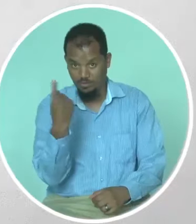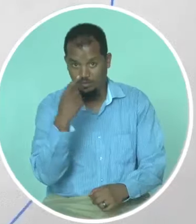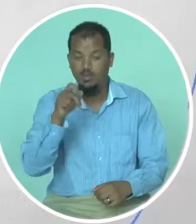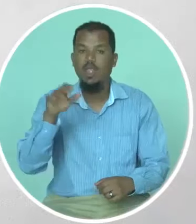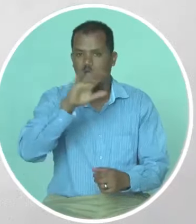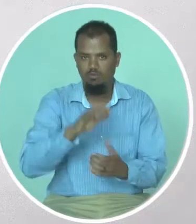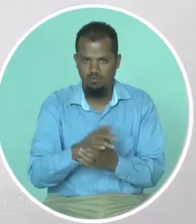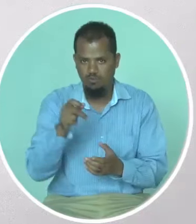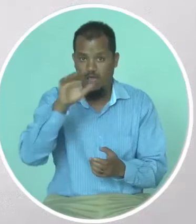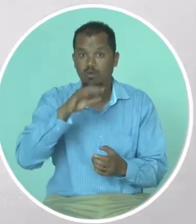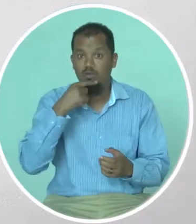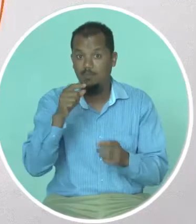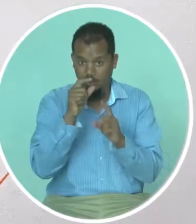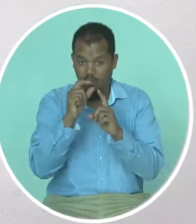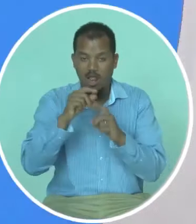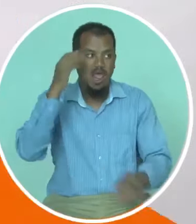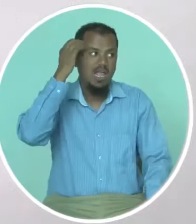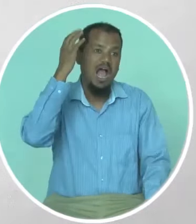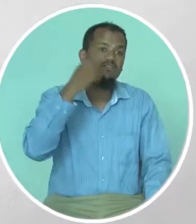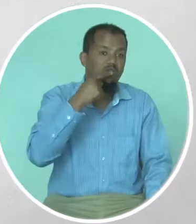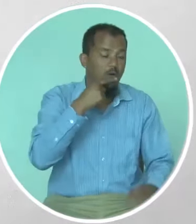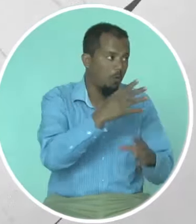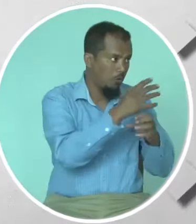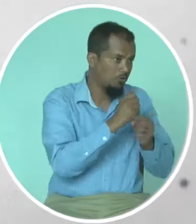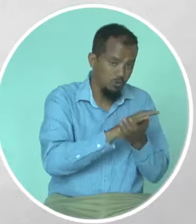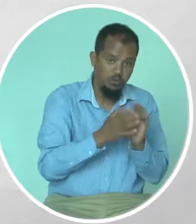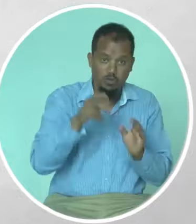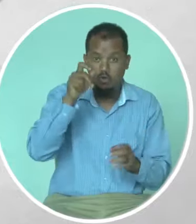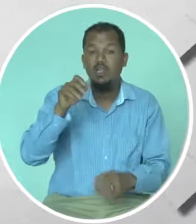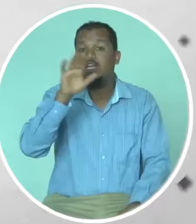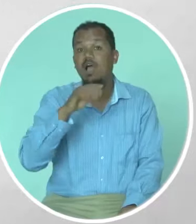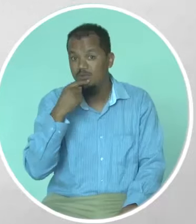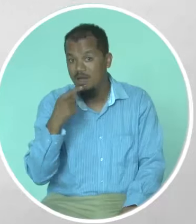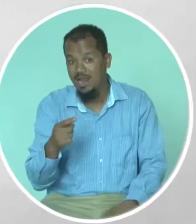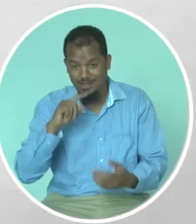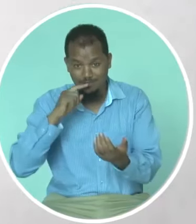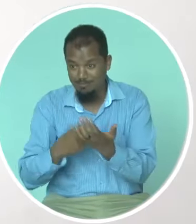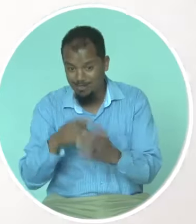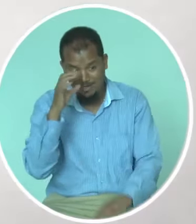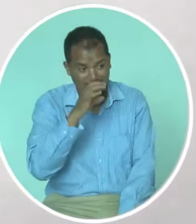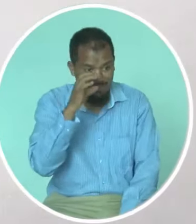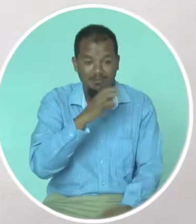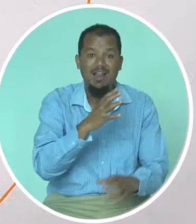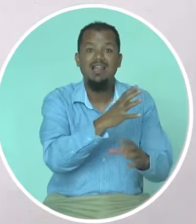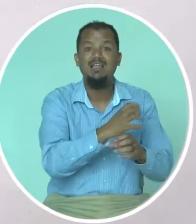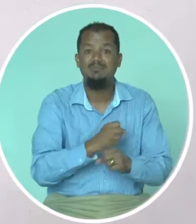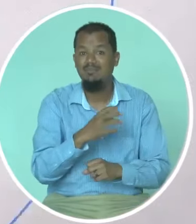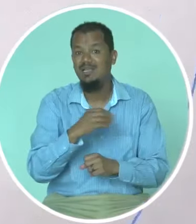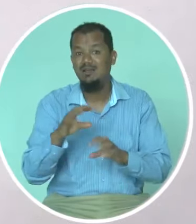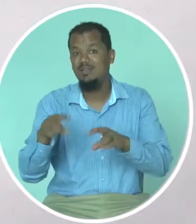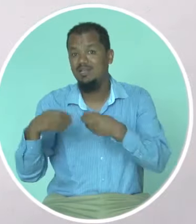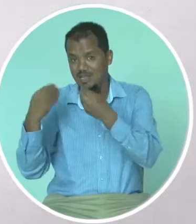ጉሌ ዳጉ ዳጉ የሚለው ቃል ከአፋር ቋንቋ የተወሰደ ሲሆን ዳጉ ማለት መረጃ